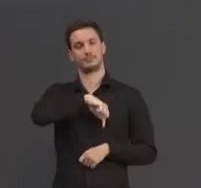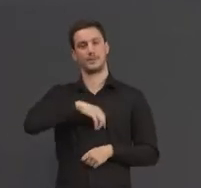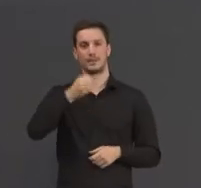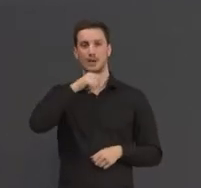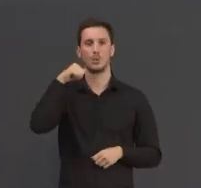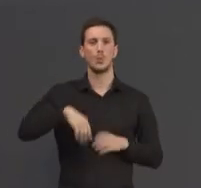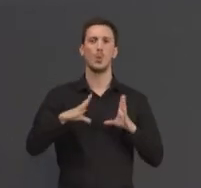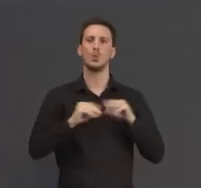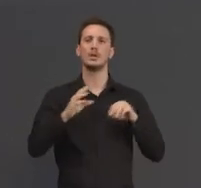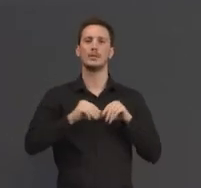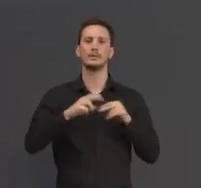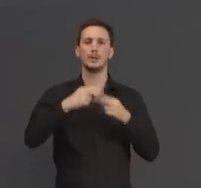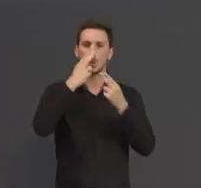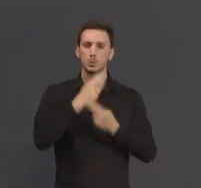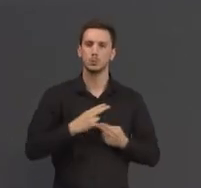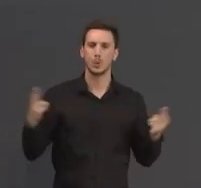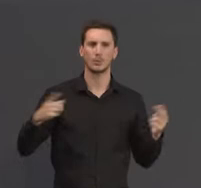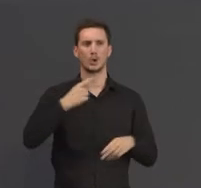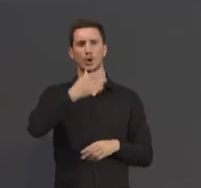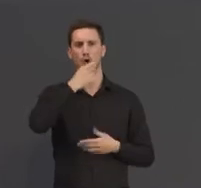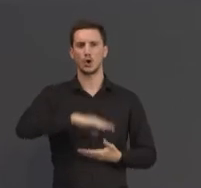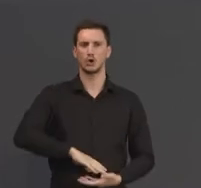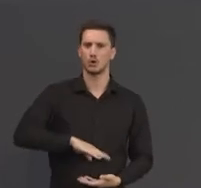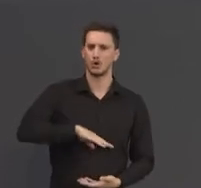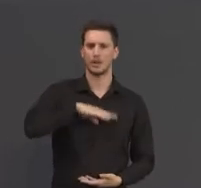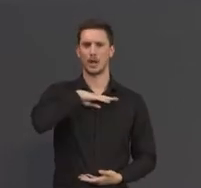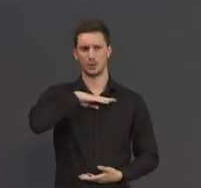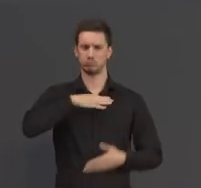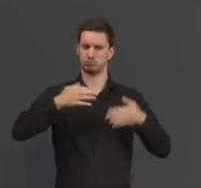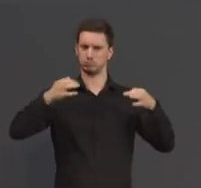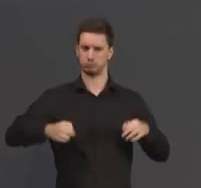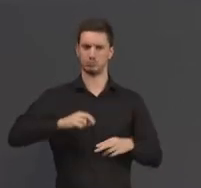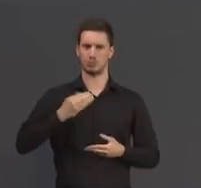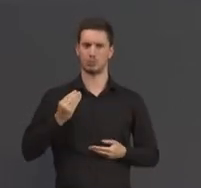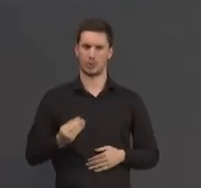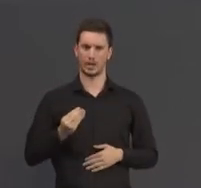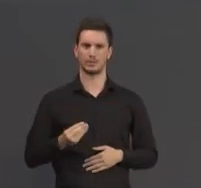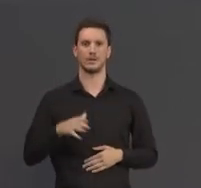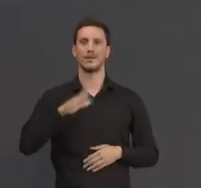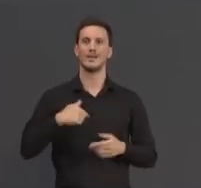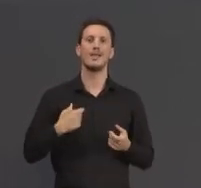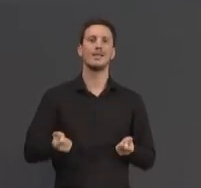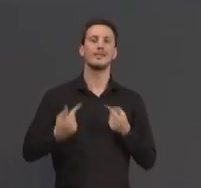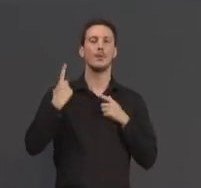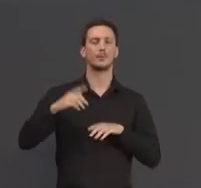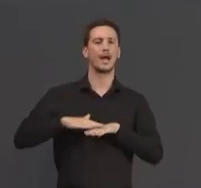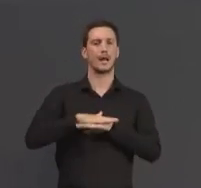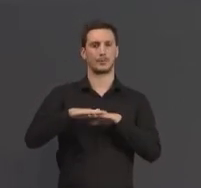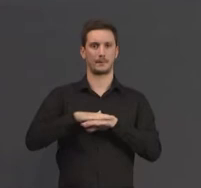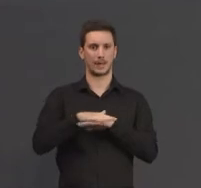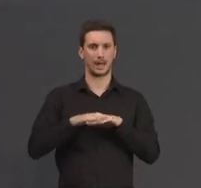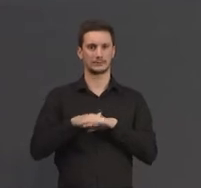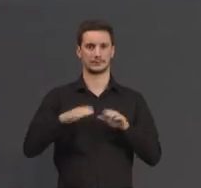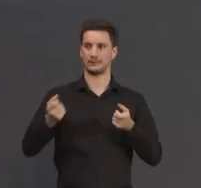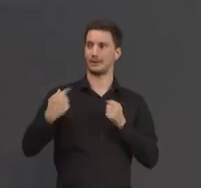universitat pública d'on surts amb coneixements i competències molt sòlids. A mi em va donar una base amb la qual he